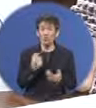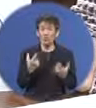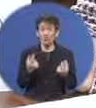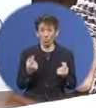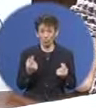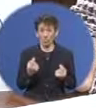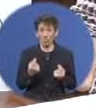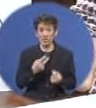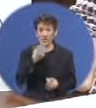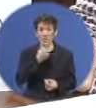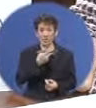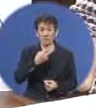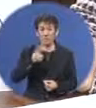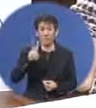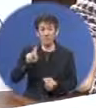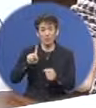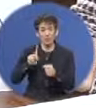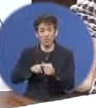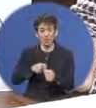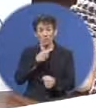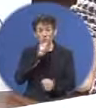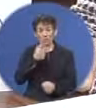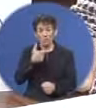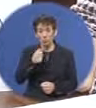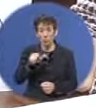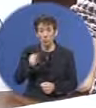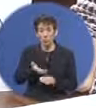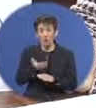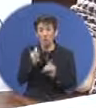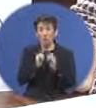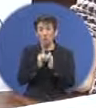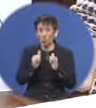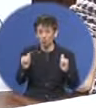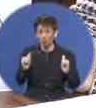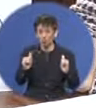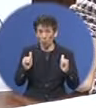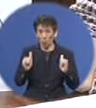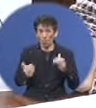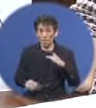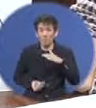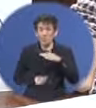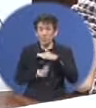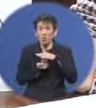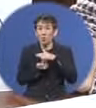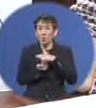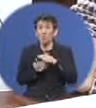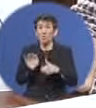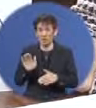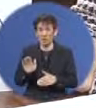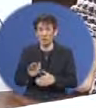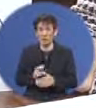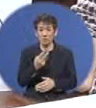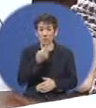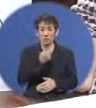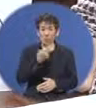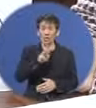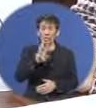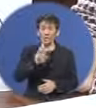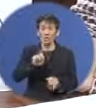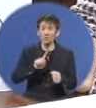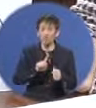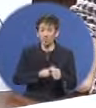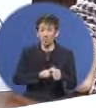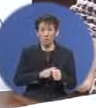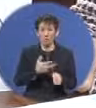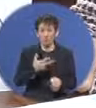ように2020年に65歳以上の方が一番大きくなる、 はい、 それから2030年にな